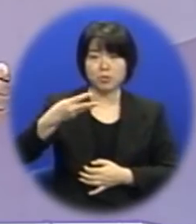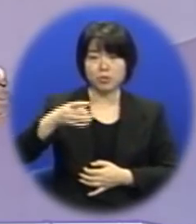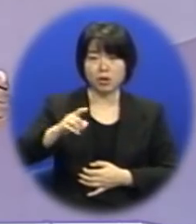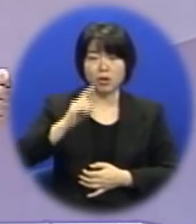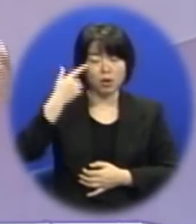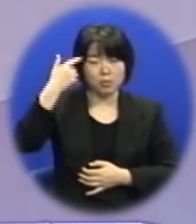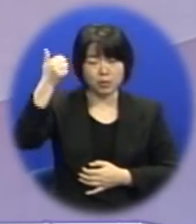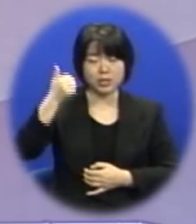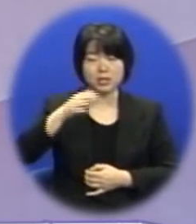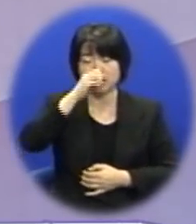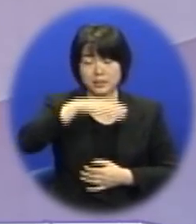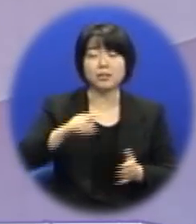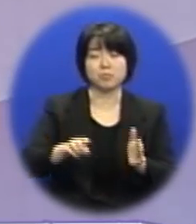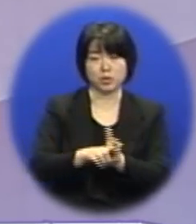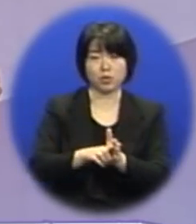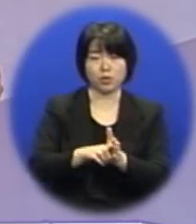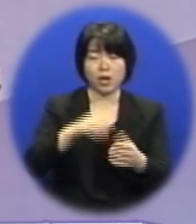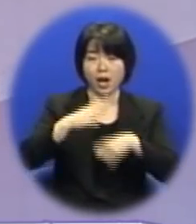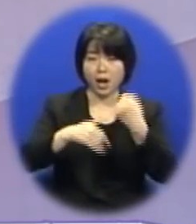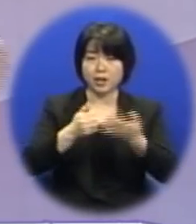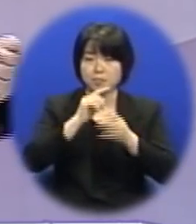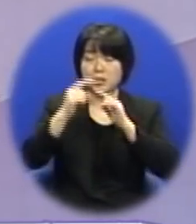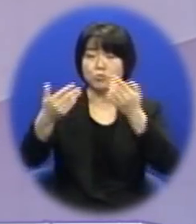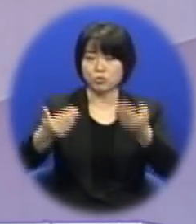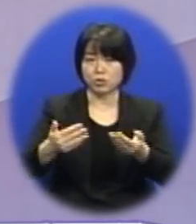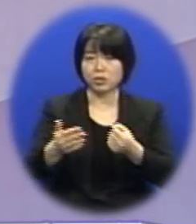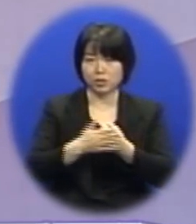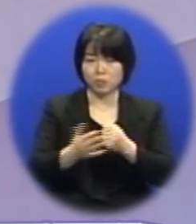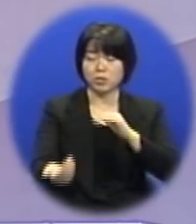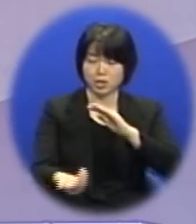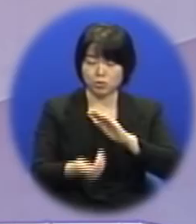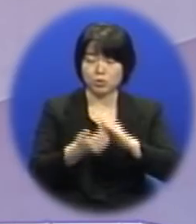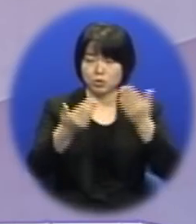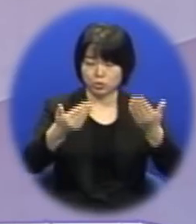믿은 거예요. 하나님이 말씀하셨으니까 이루실 것이라.